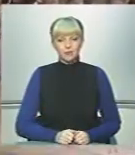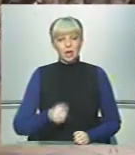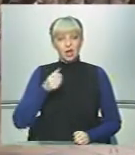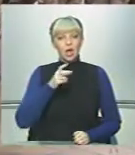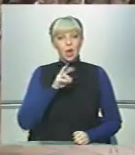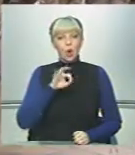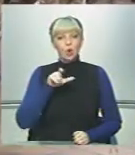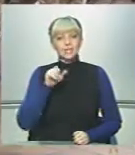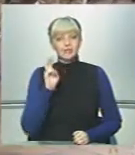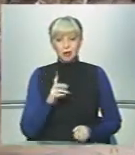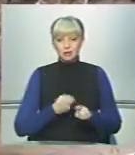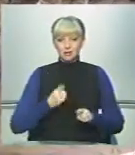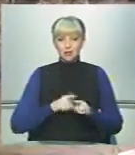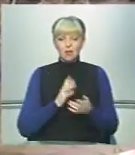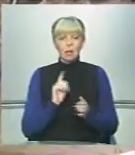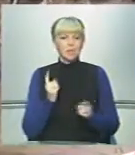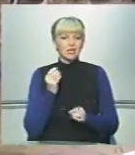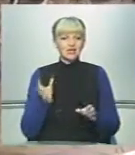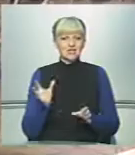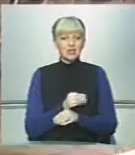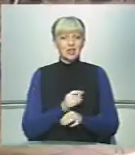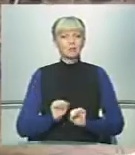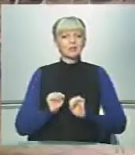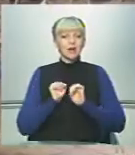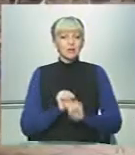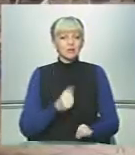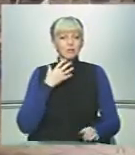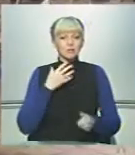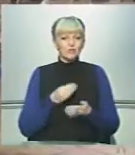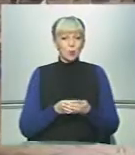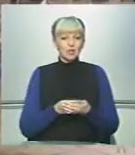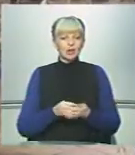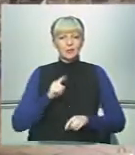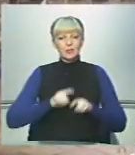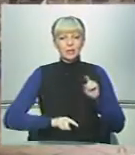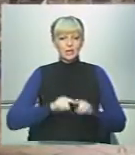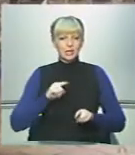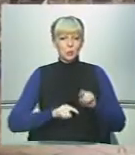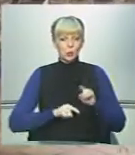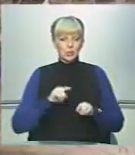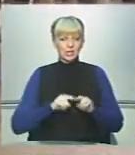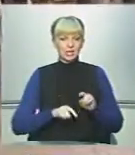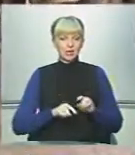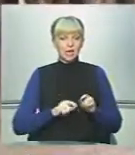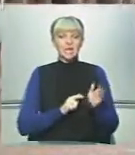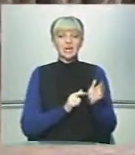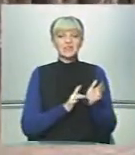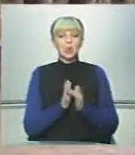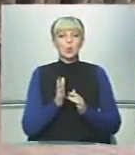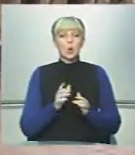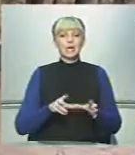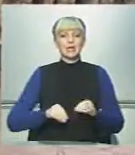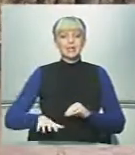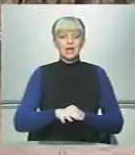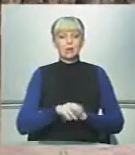Козак – це є, перш за все, захисник своєї рідної святої землі. Козак